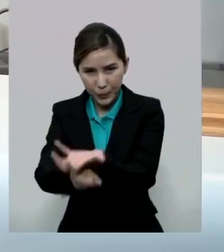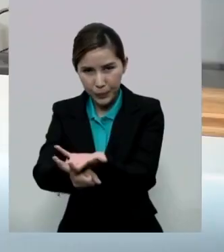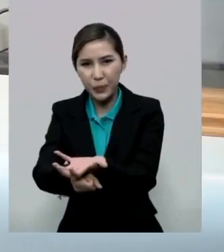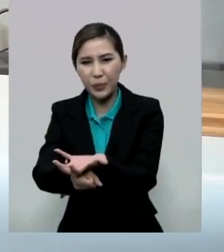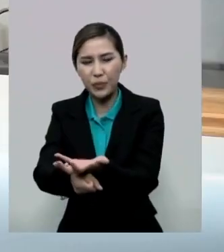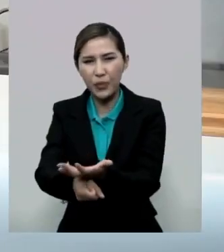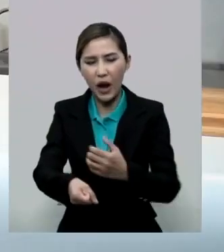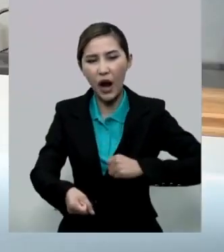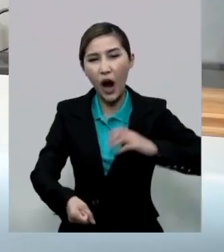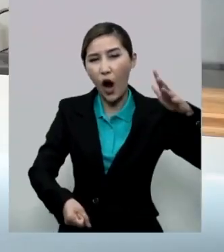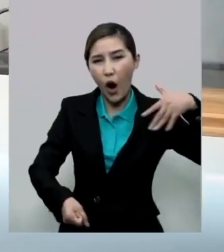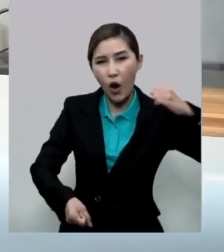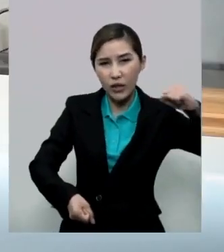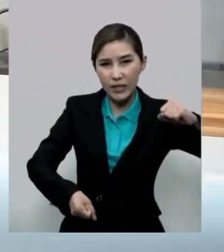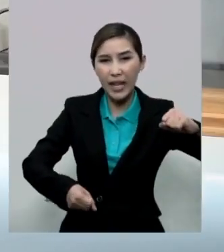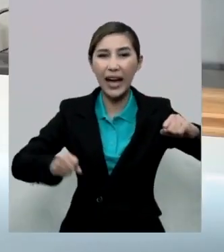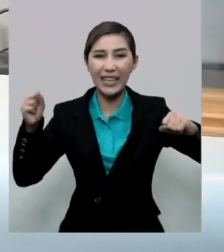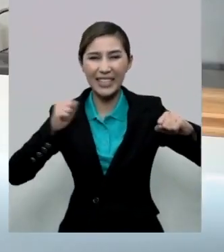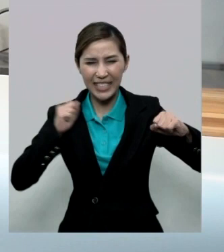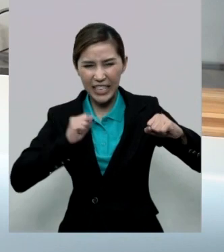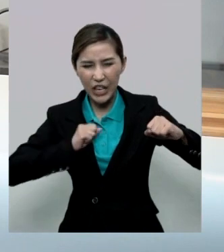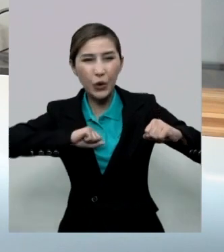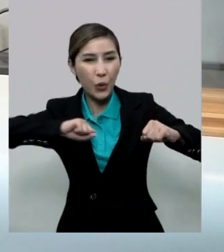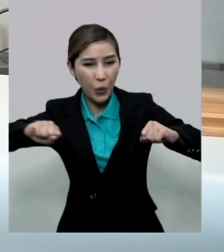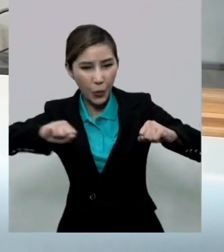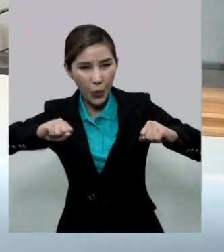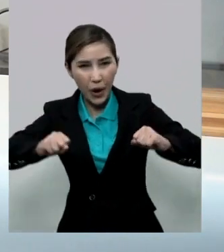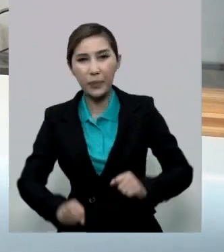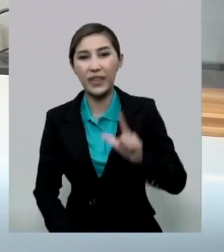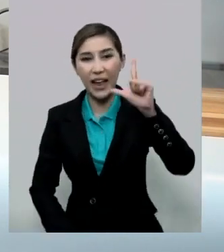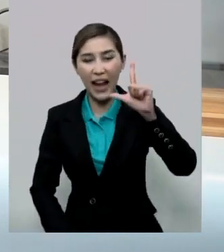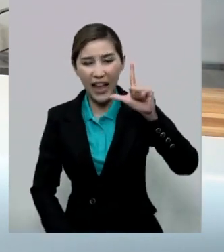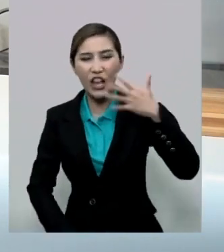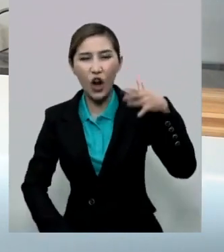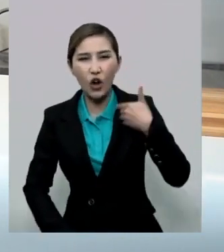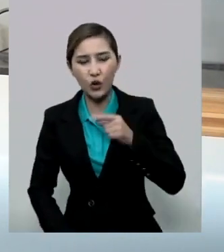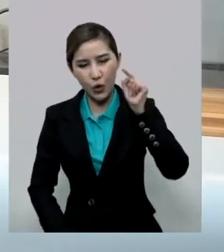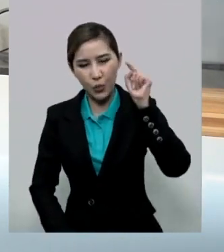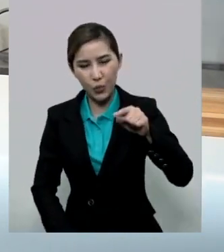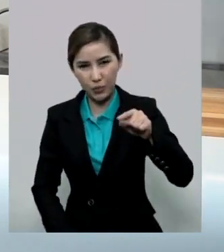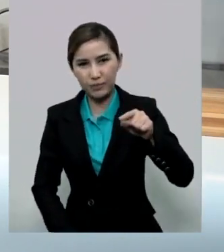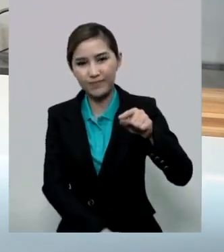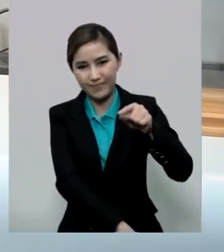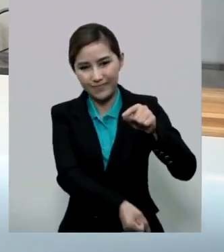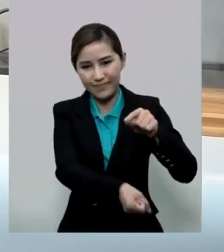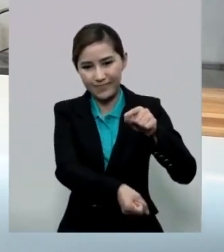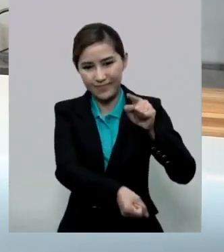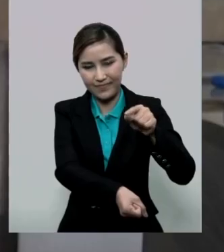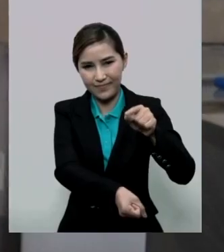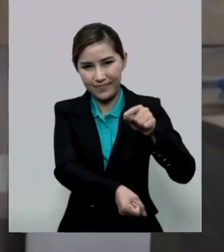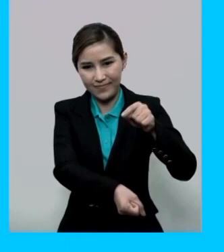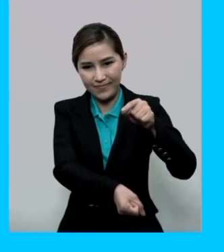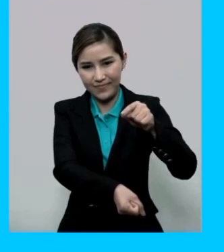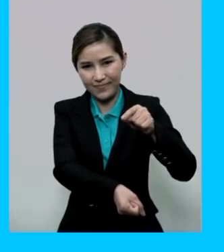ไป ทีนี้ข้างบนเนี่ยครับจะมีร้อนซ้ายเย็นขวาครับ ค ่ ะ เมนูที่เราจะทำเนี่ยคือลาเต้ร้อนใช่ไหม ใช่ค่ะ กดปุ่มซ้ายได้เลยครับ อ๋อโ